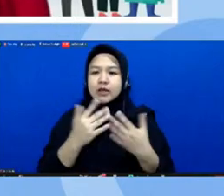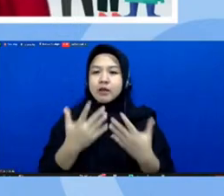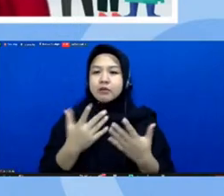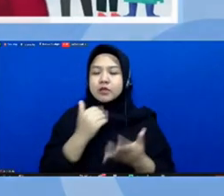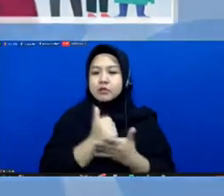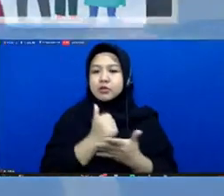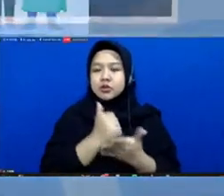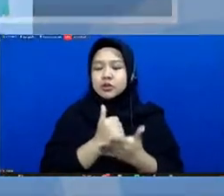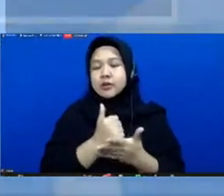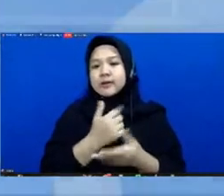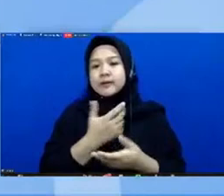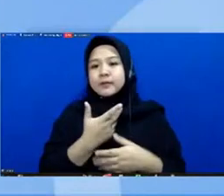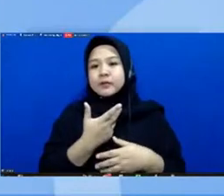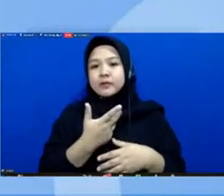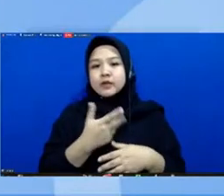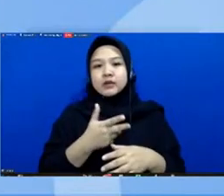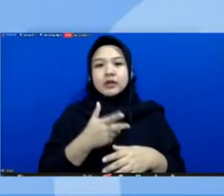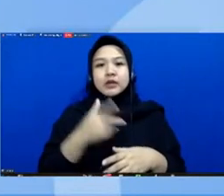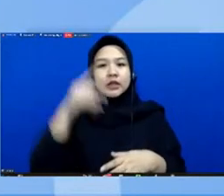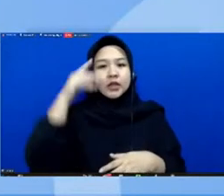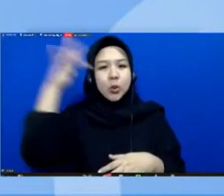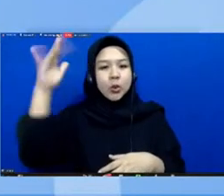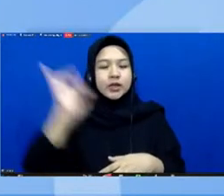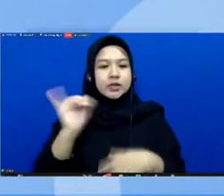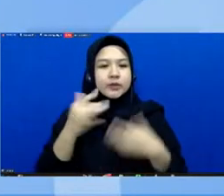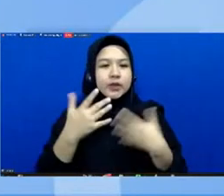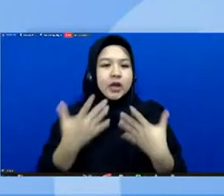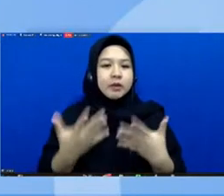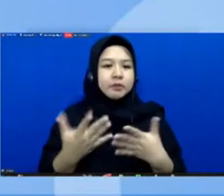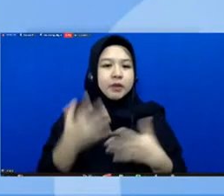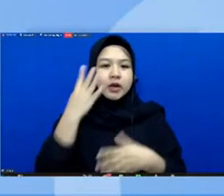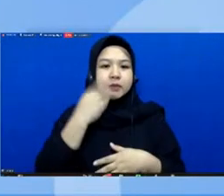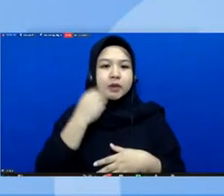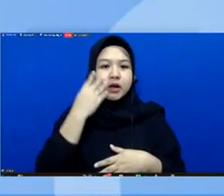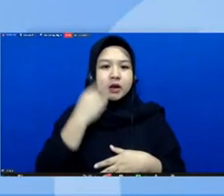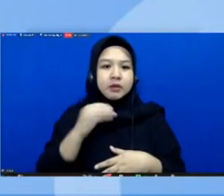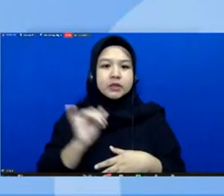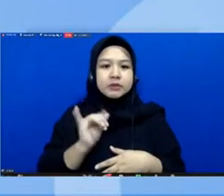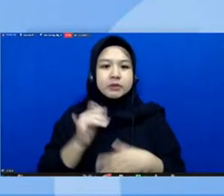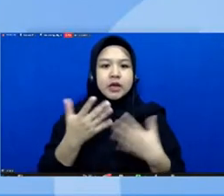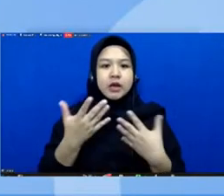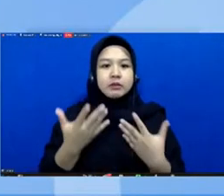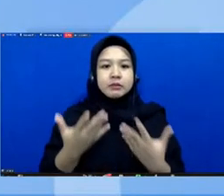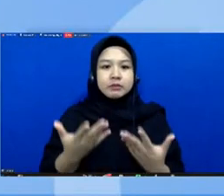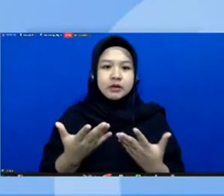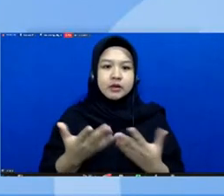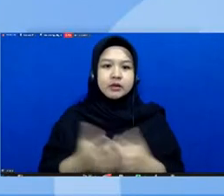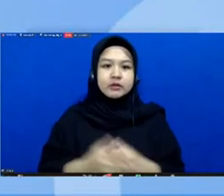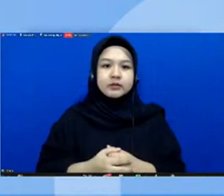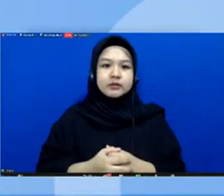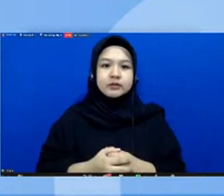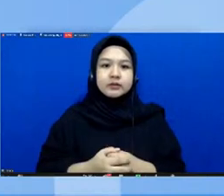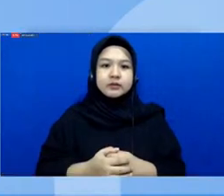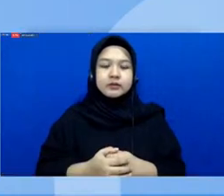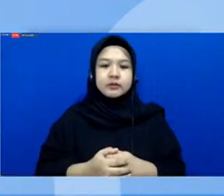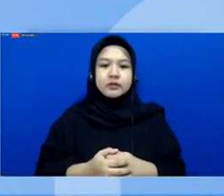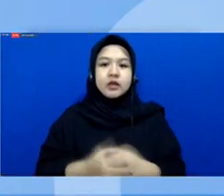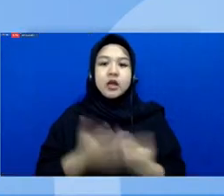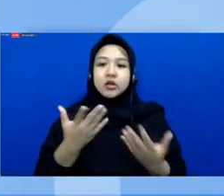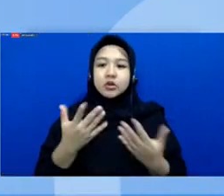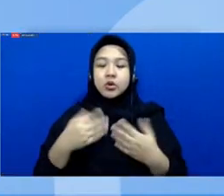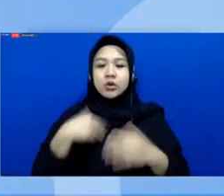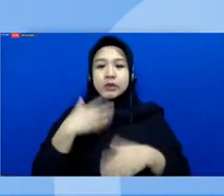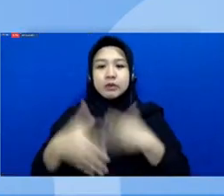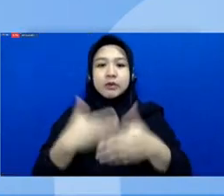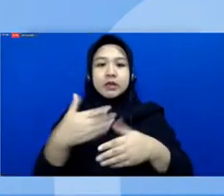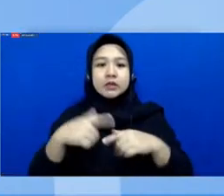secara insight teorinya dan juga bagaimana pengalaman-pengalaman sejauh ini. Nah, bagaimana implikasi atau mungkin implementasi di